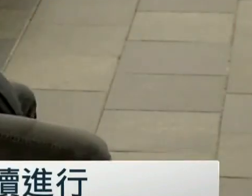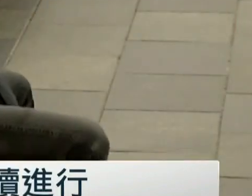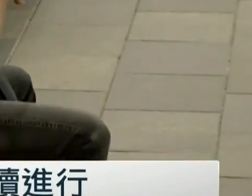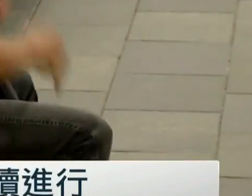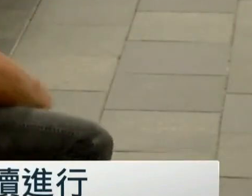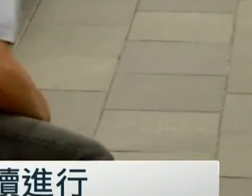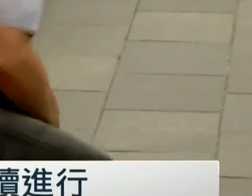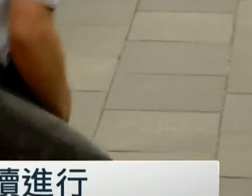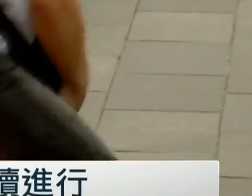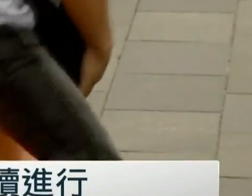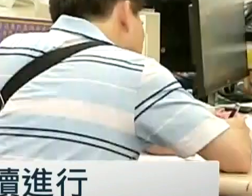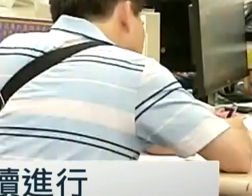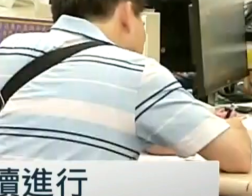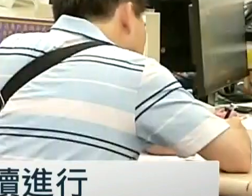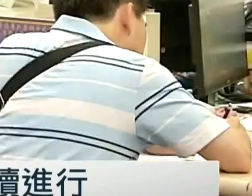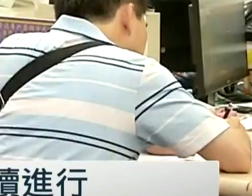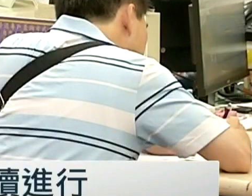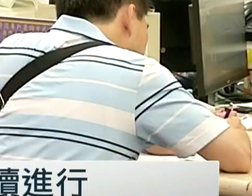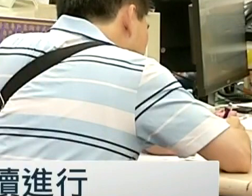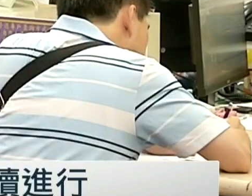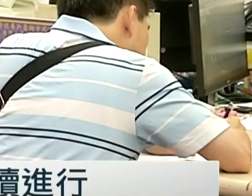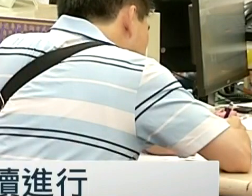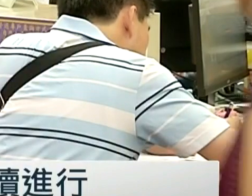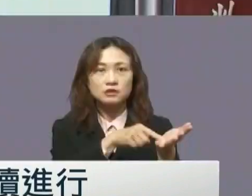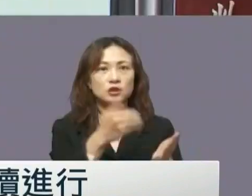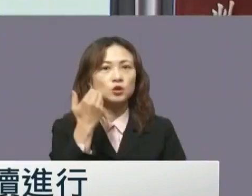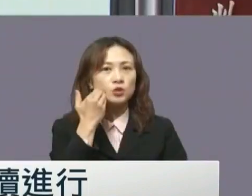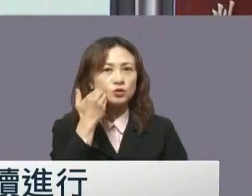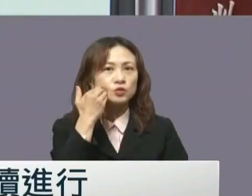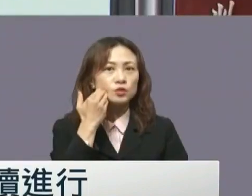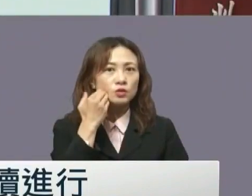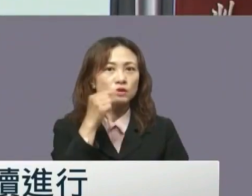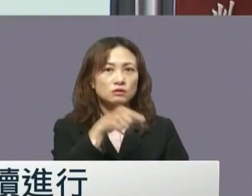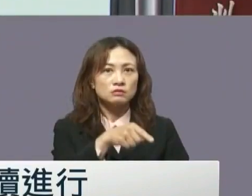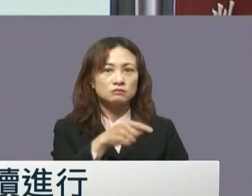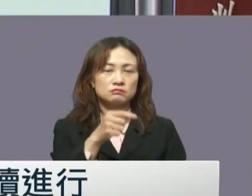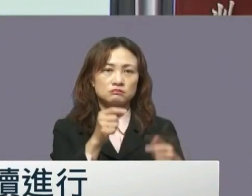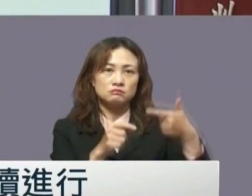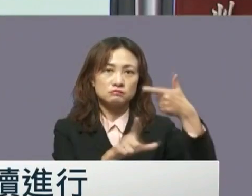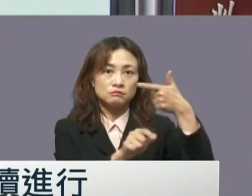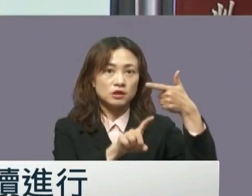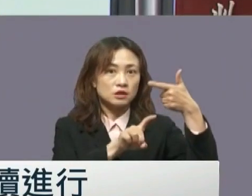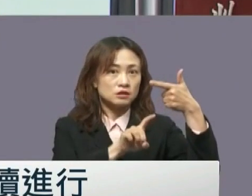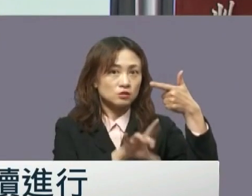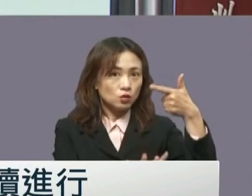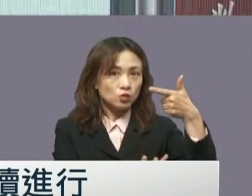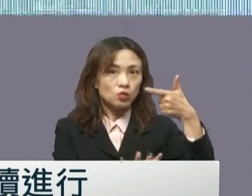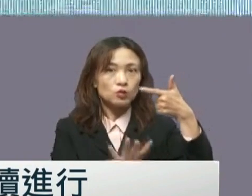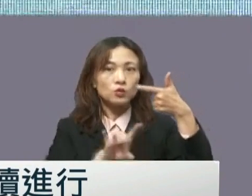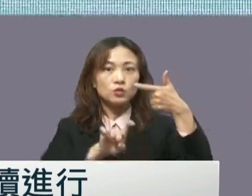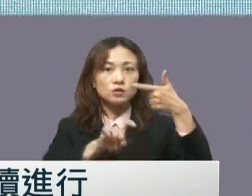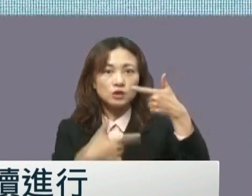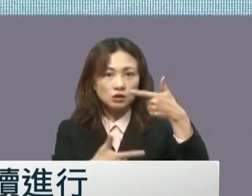当天集中在线上申请会不会造成系统大塞车。政务委员唐凤表示，将持续进行